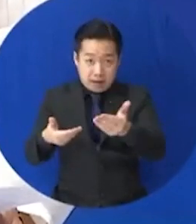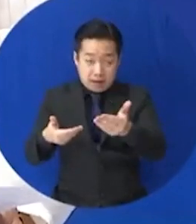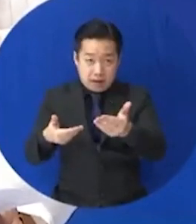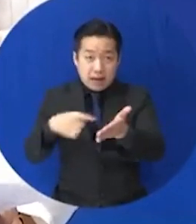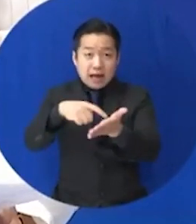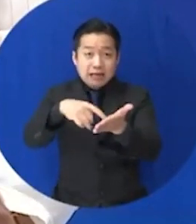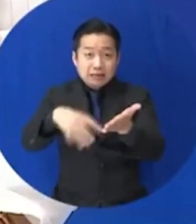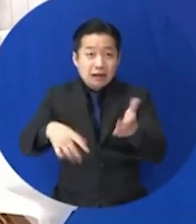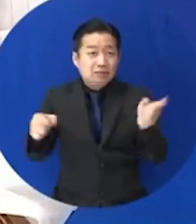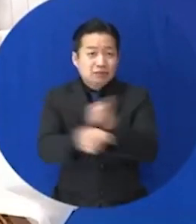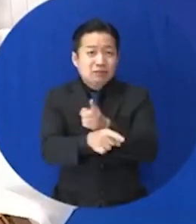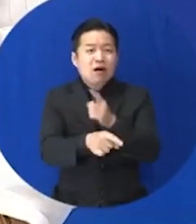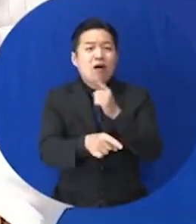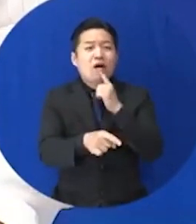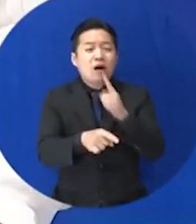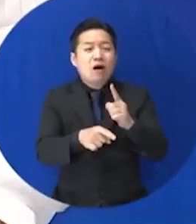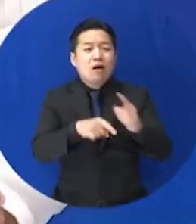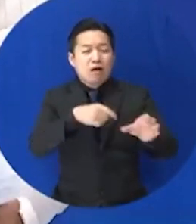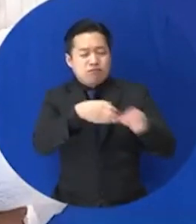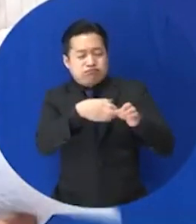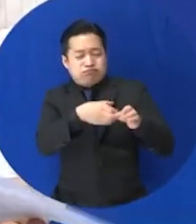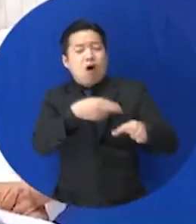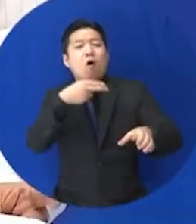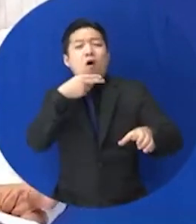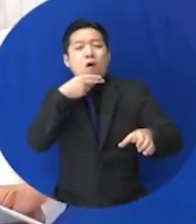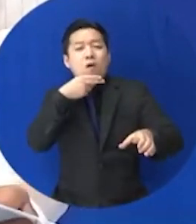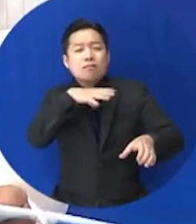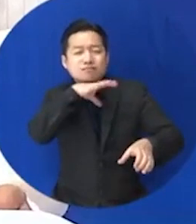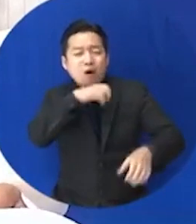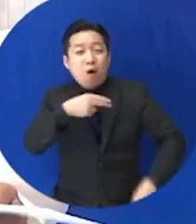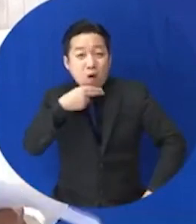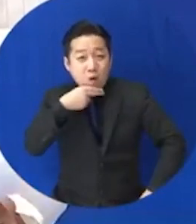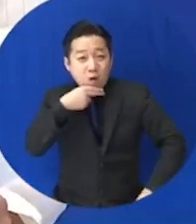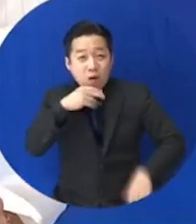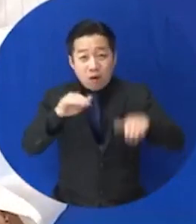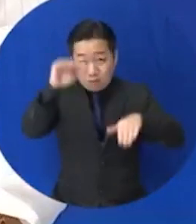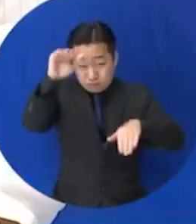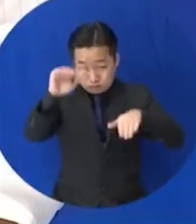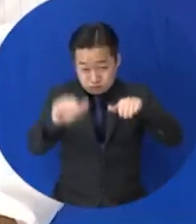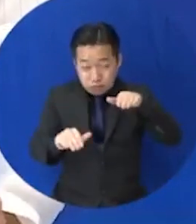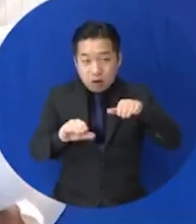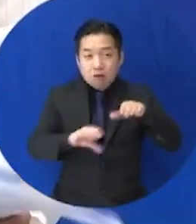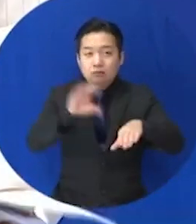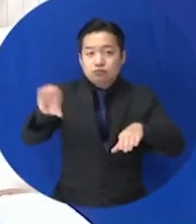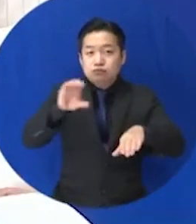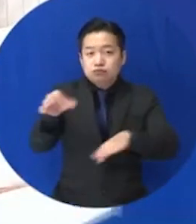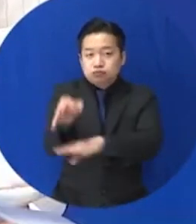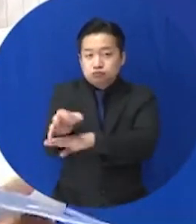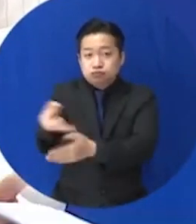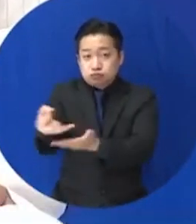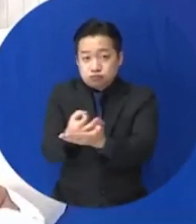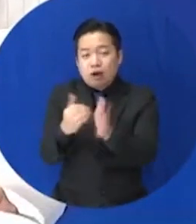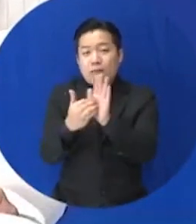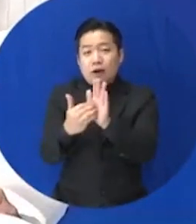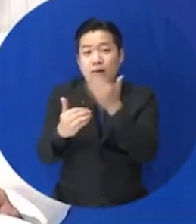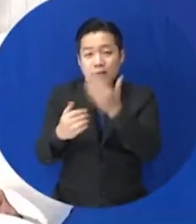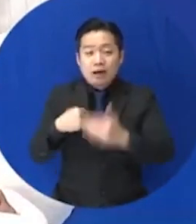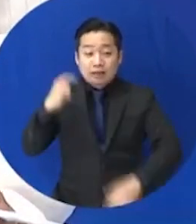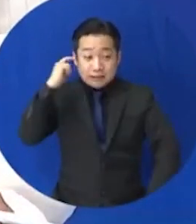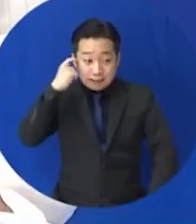저항 없이 국민적 합의를 얻기 쉽겠다. 또 양극화 완화에 도움이 된다. 투기 방지에도 도움이 된다. 경제 활성에 도움이 된다라고